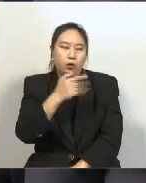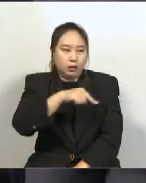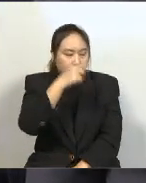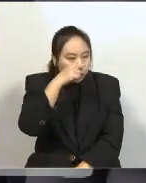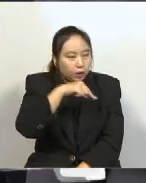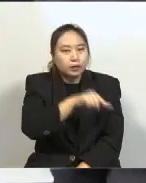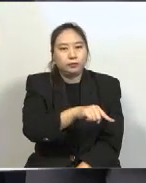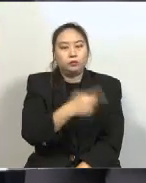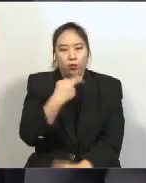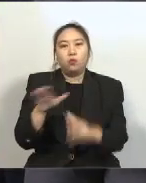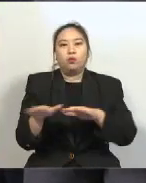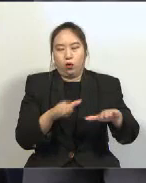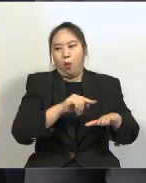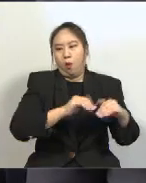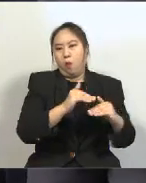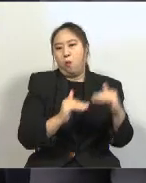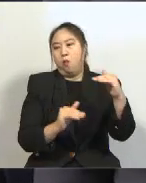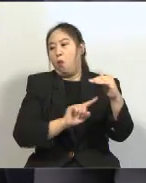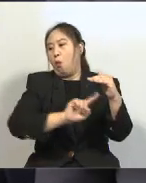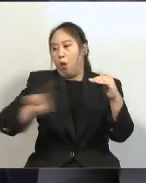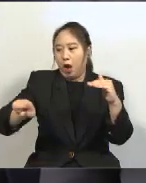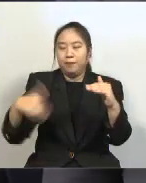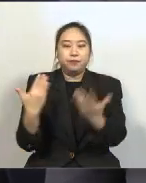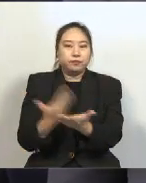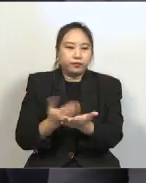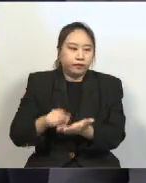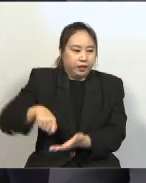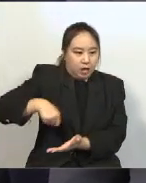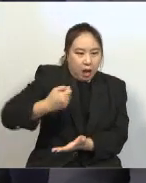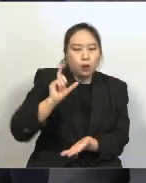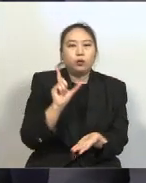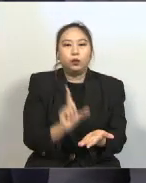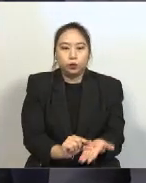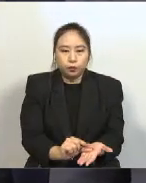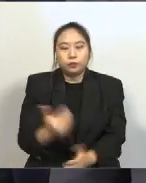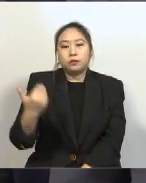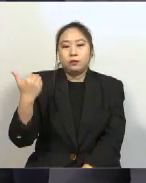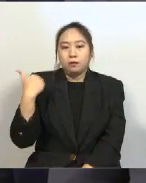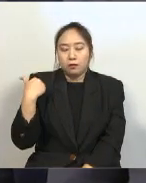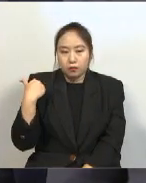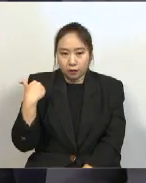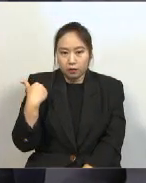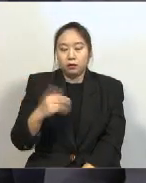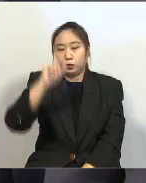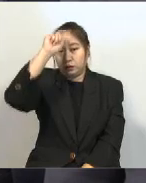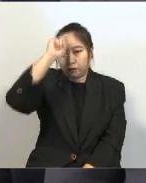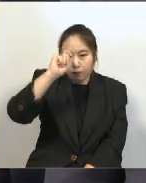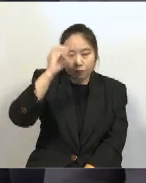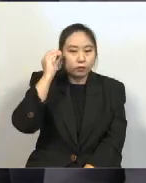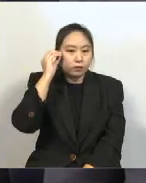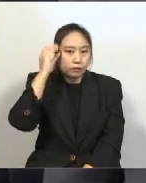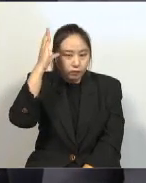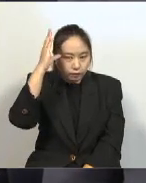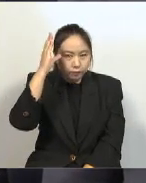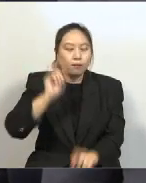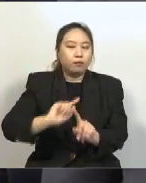มีความพร้อมกว่าทุกประเทศมีต้นทุนที่ถูกกว่ามีตัววิศวกรมีความรู้ทางด้านของเ